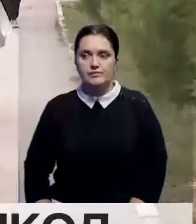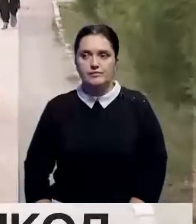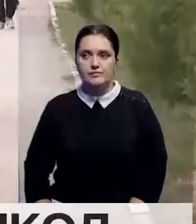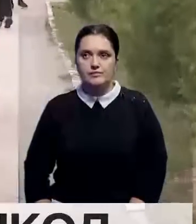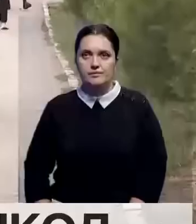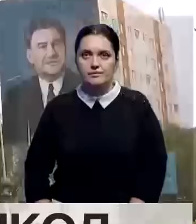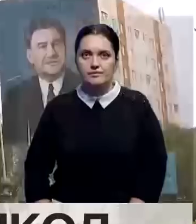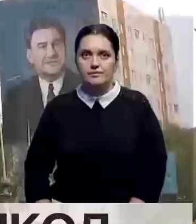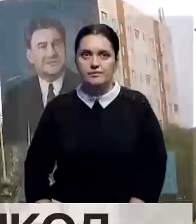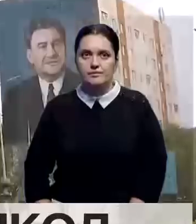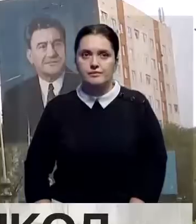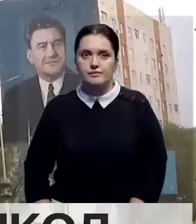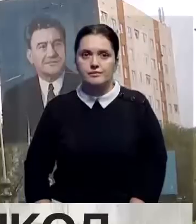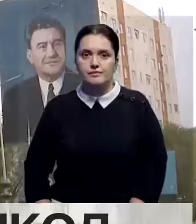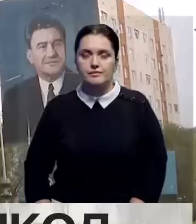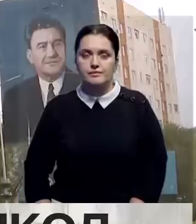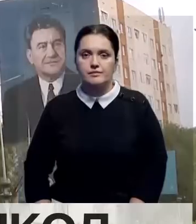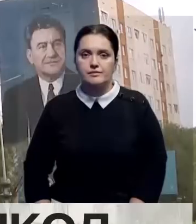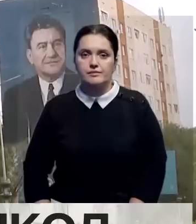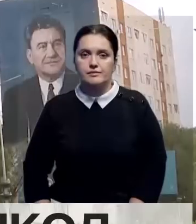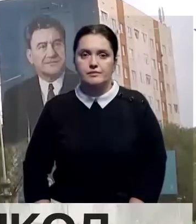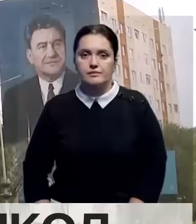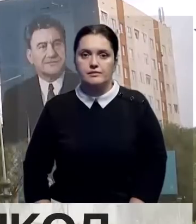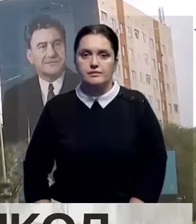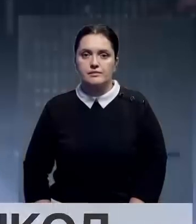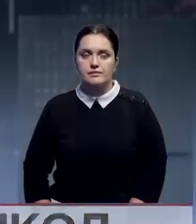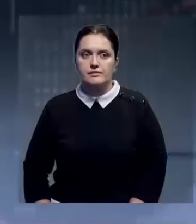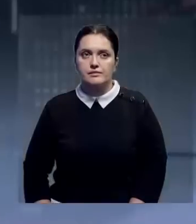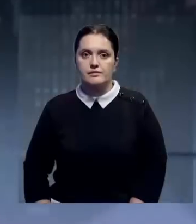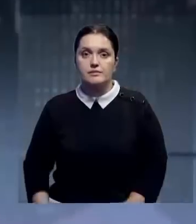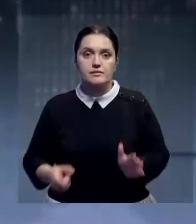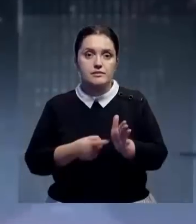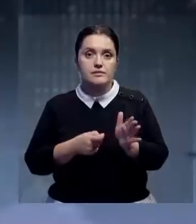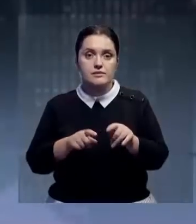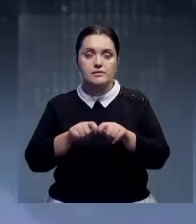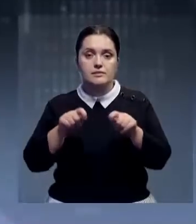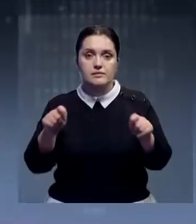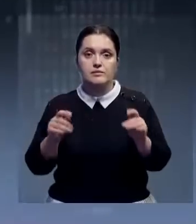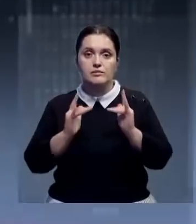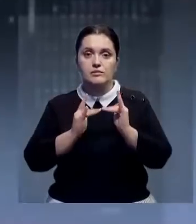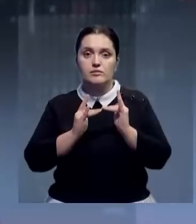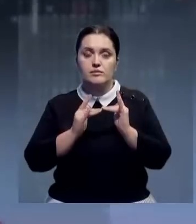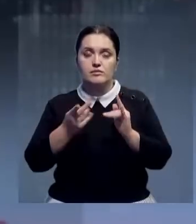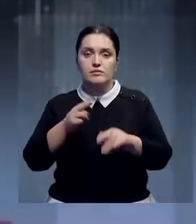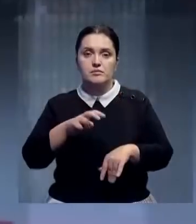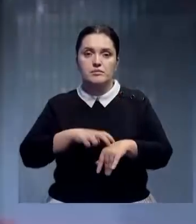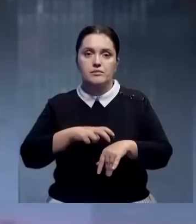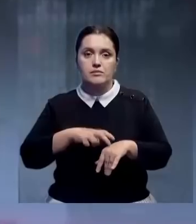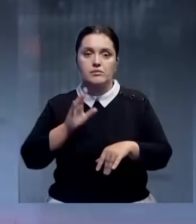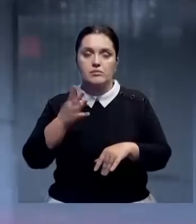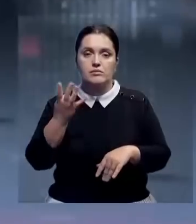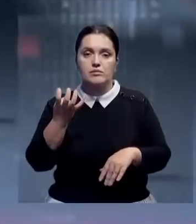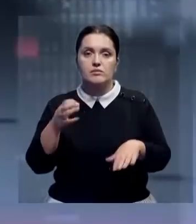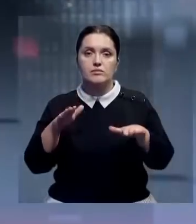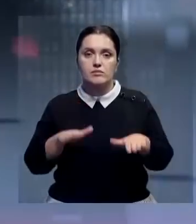Манжол Желкешев, Кунаев, Хабар 24. А в Караганде открыли современное общежитие для будущих медиков.